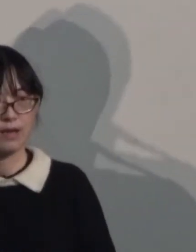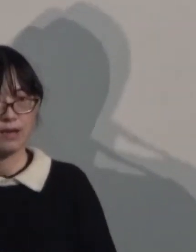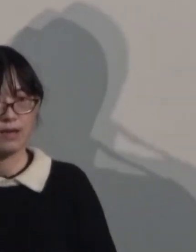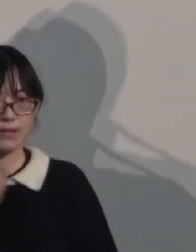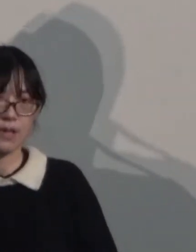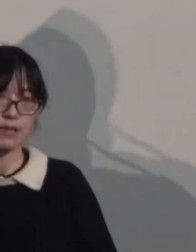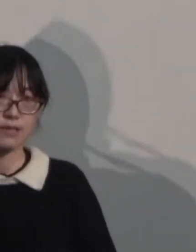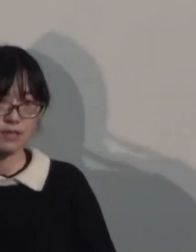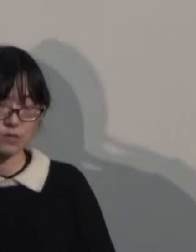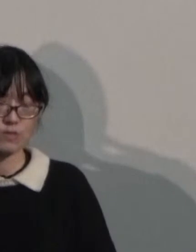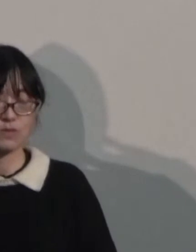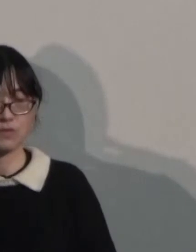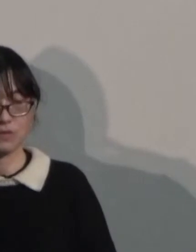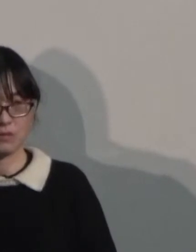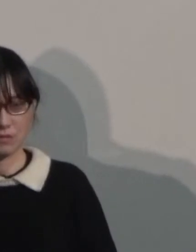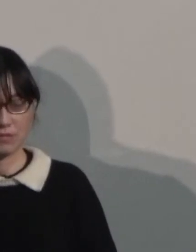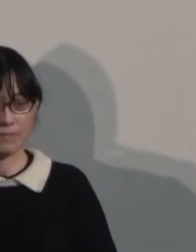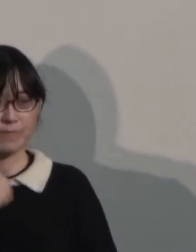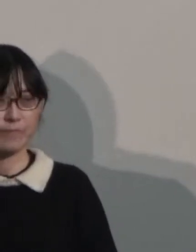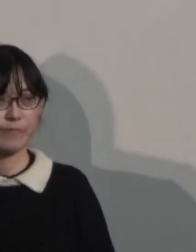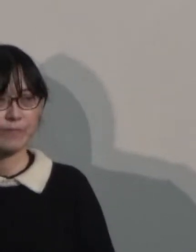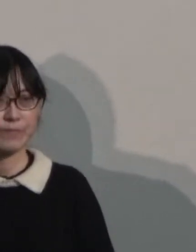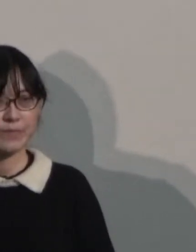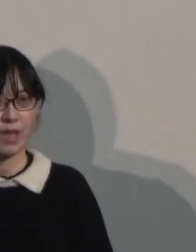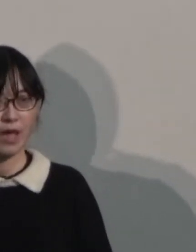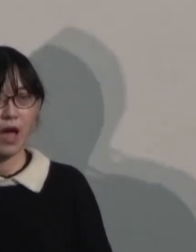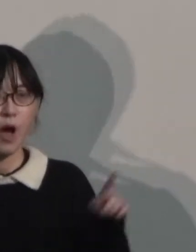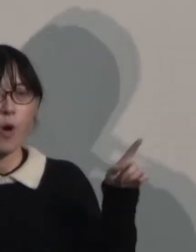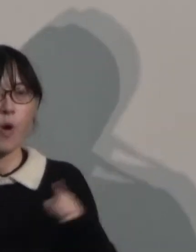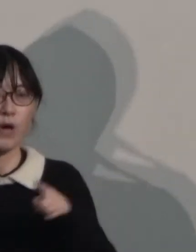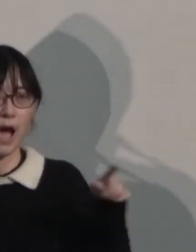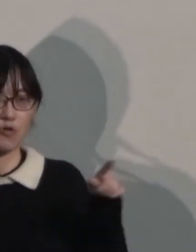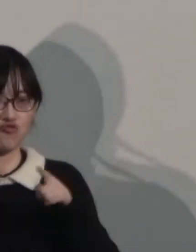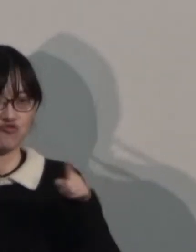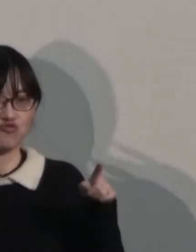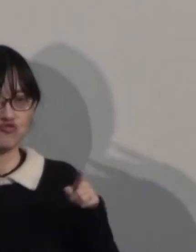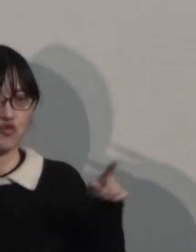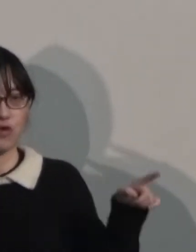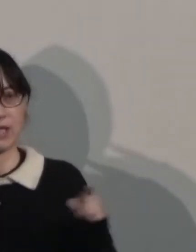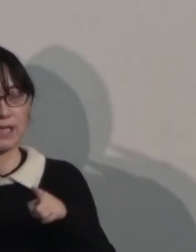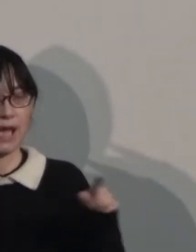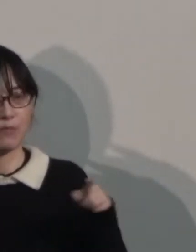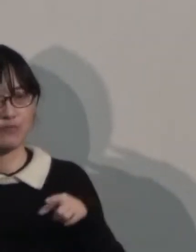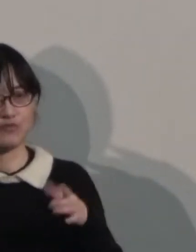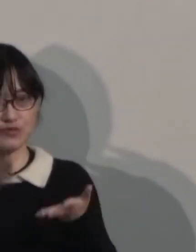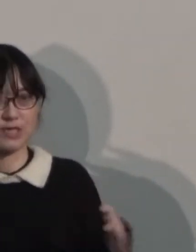先日あるミュージシャンのライブに行った。